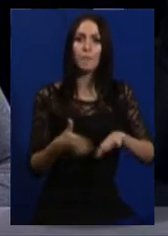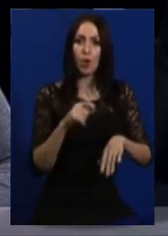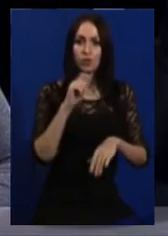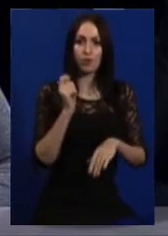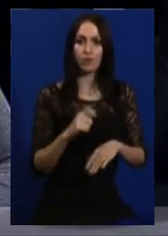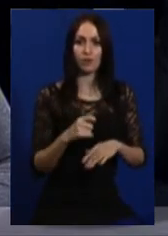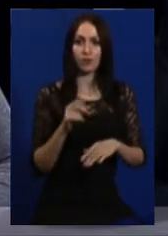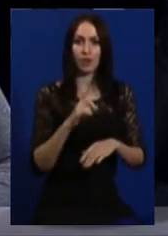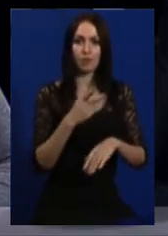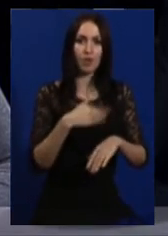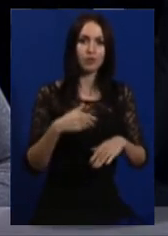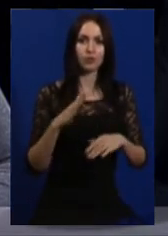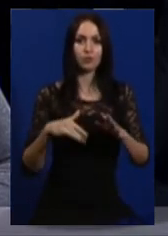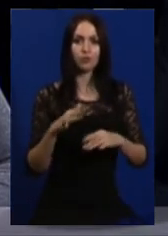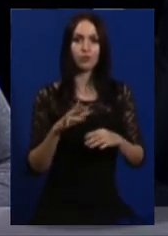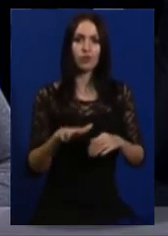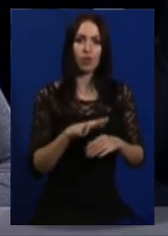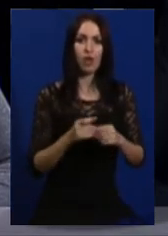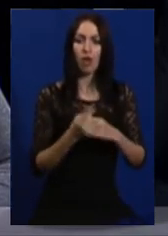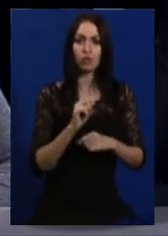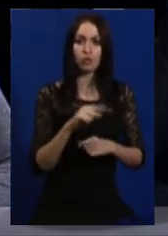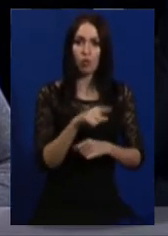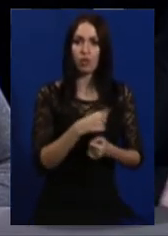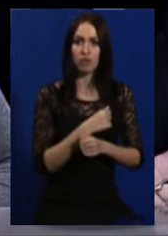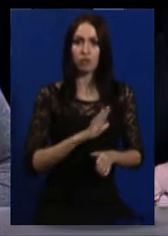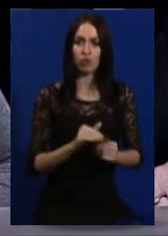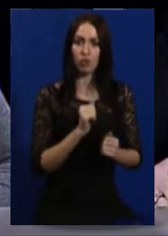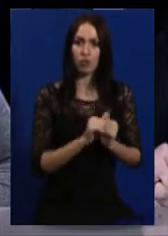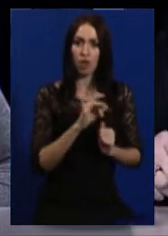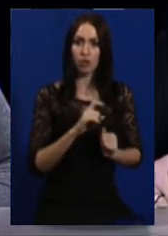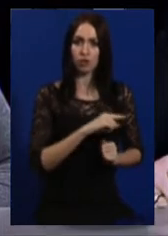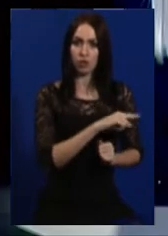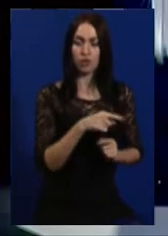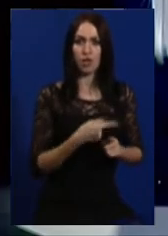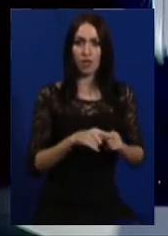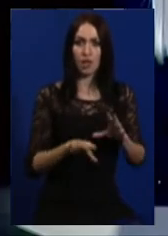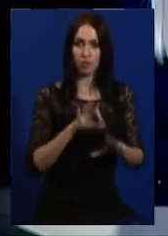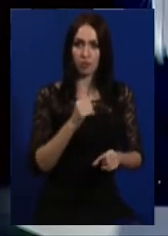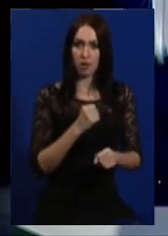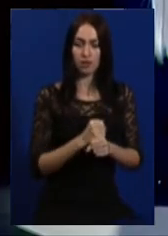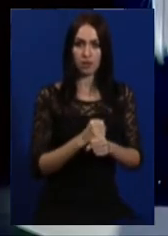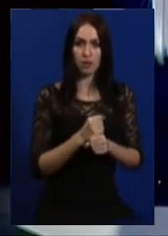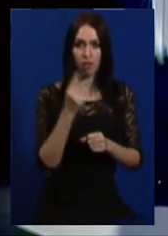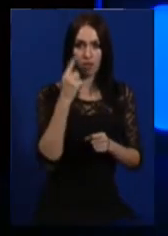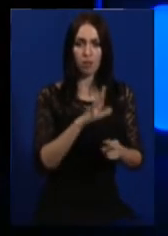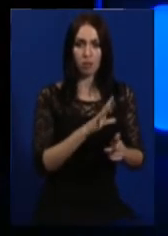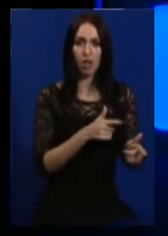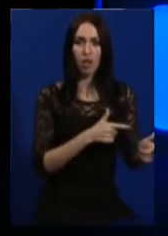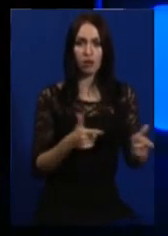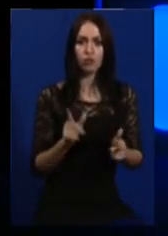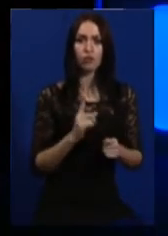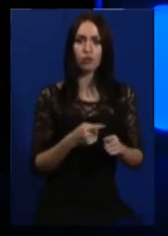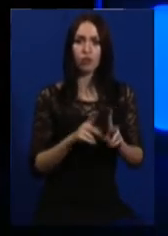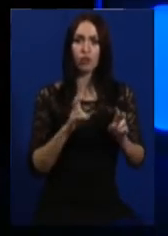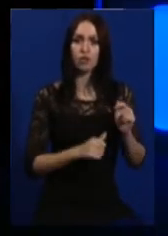ситуации и оказалось что нет не жалеют каждый из них этот выбор раздела сознательное вот что такое патриотизм